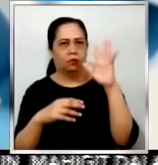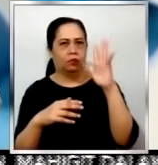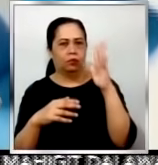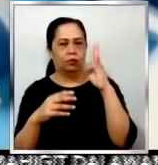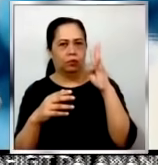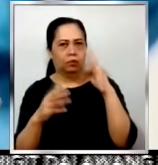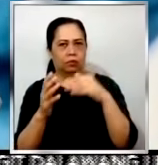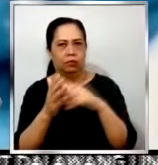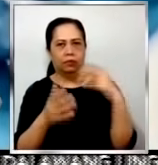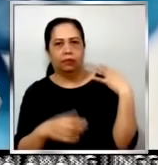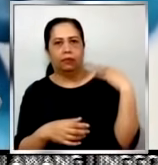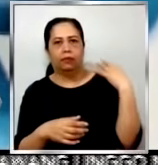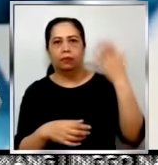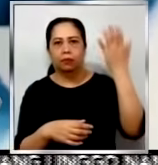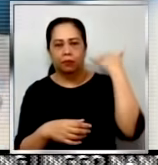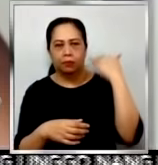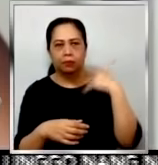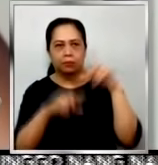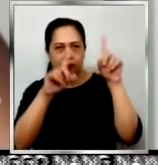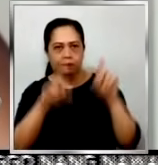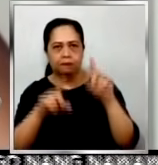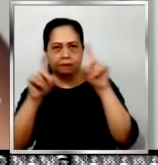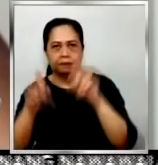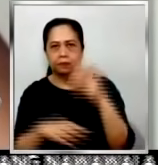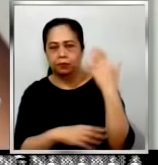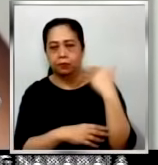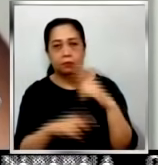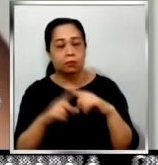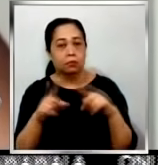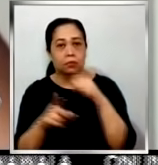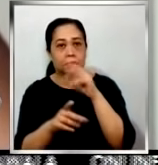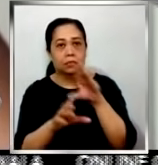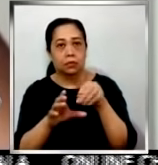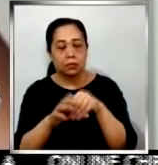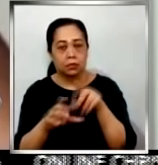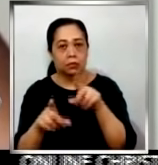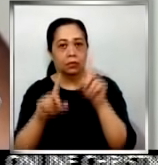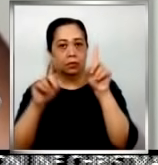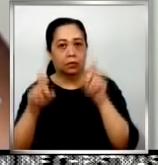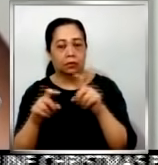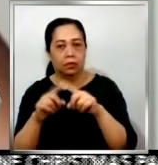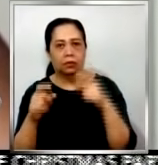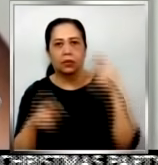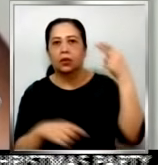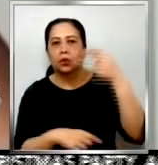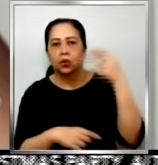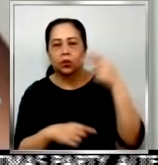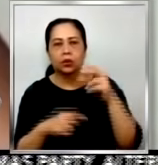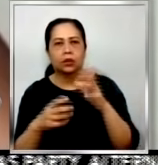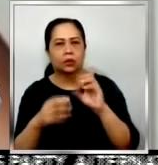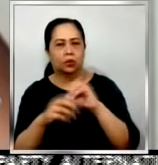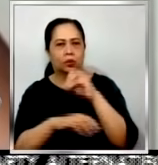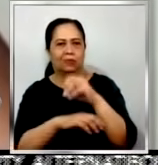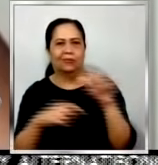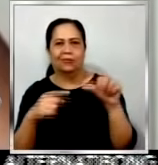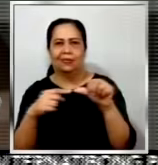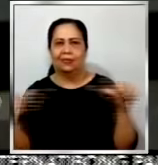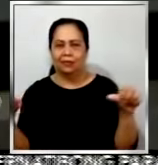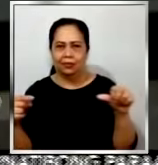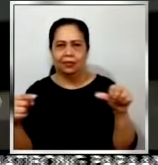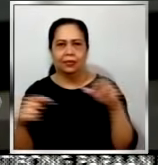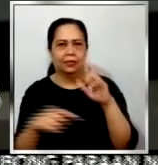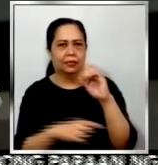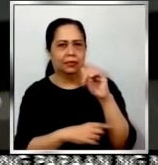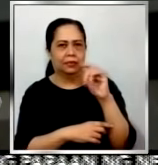kanilang late-stage clinical trial. Pero hindi kasama sa naturang trial ang may history ng severe allergic reaction sa vaccine o mga sangkap nito.